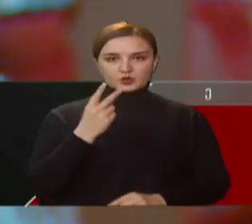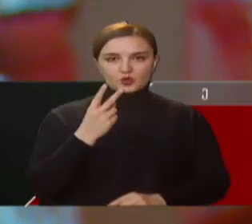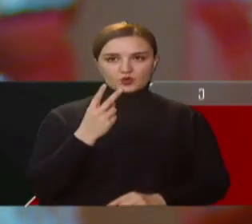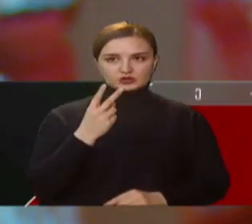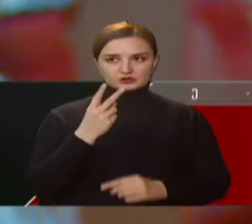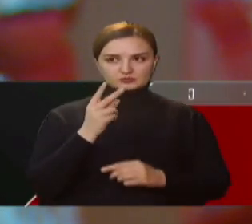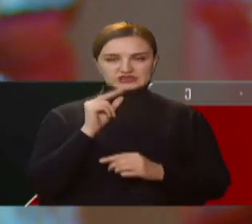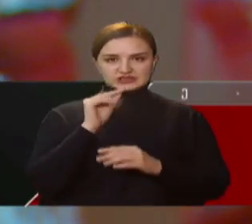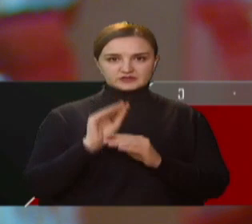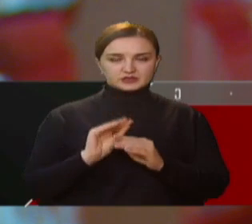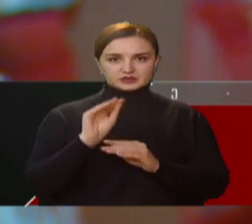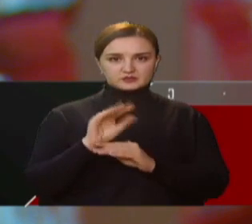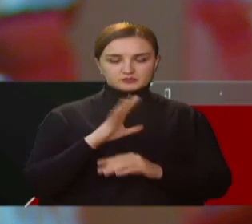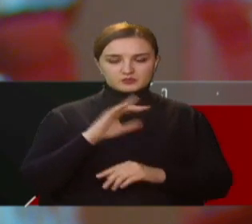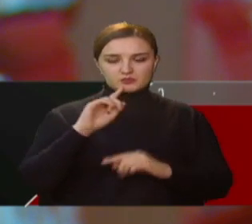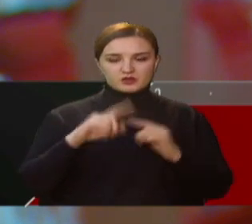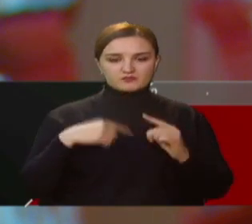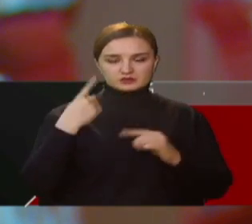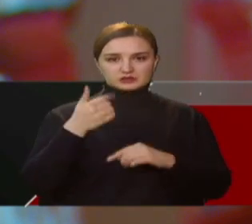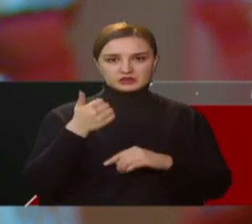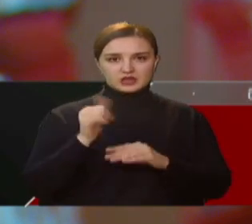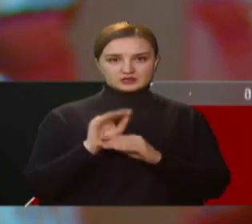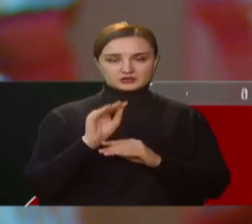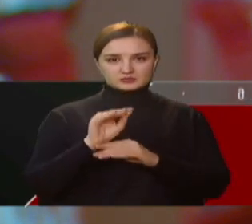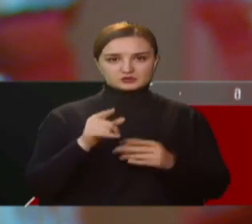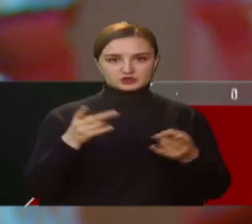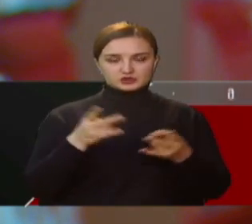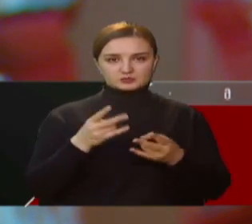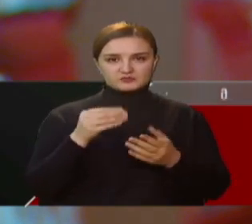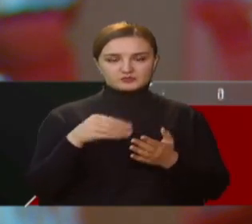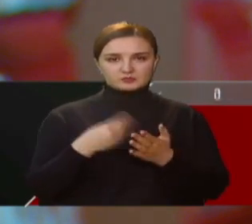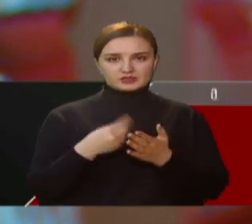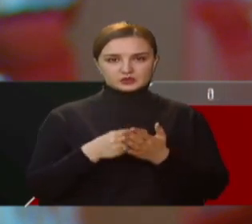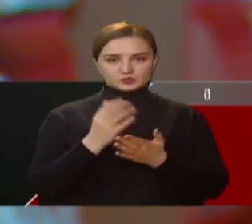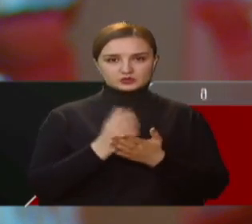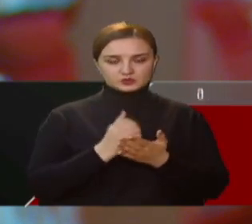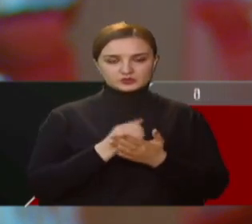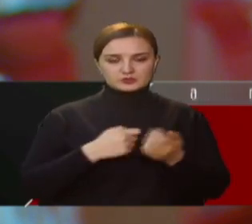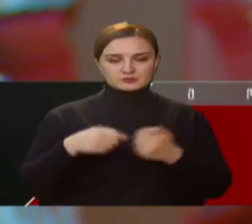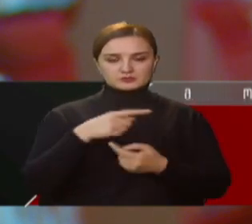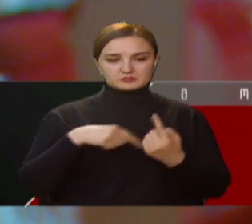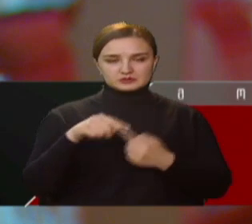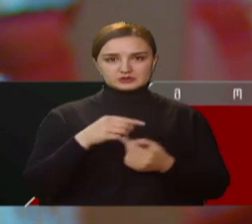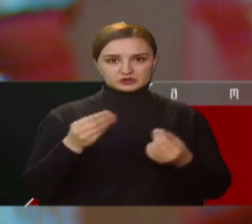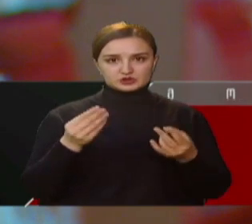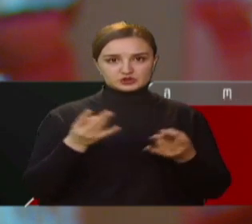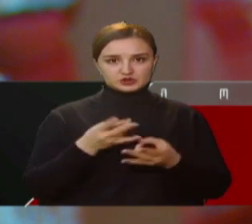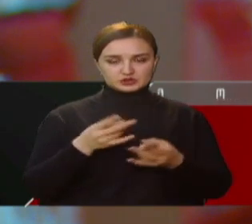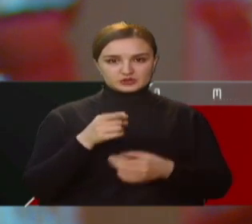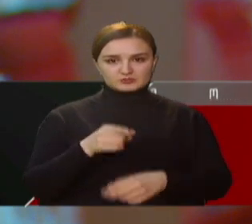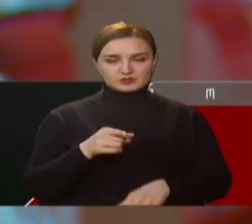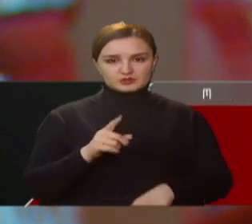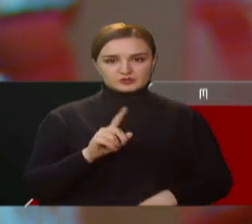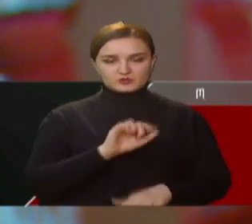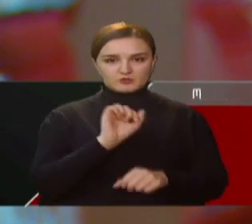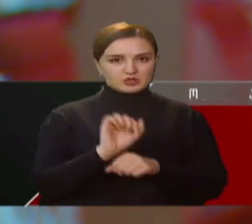khonda, momovatselsats karg machvenebels velodebit, am qualafer jirdeba finansuri resursi, biznes jirdeba garkveuli finansuri sakhsrebi, rom